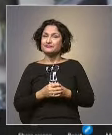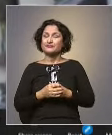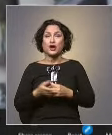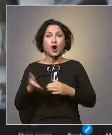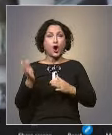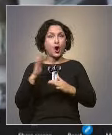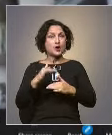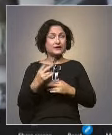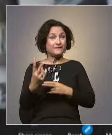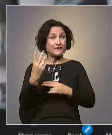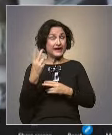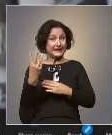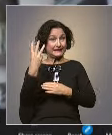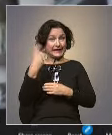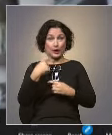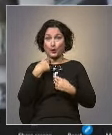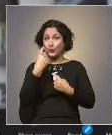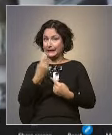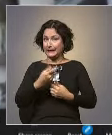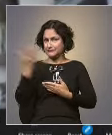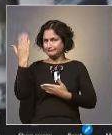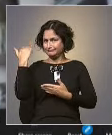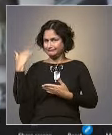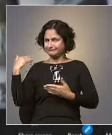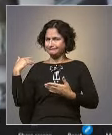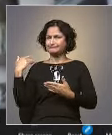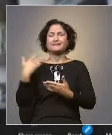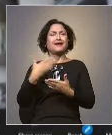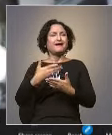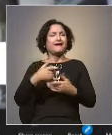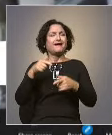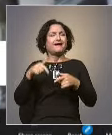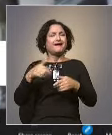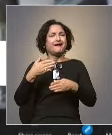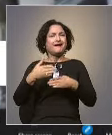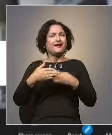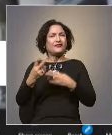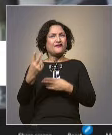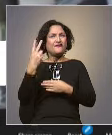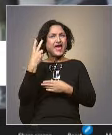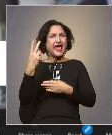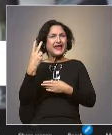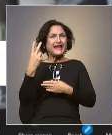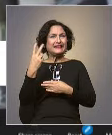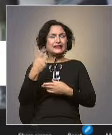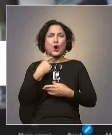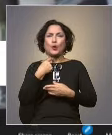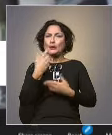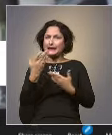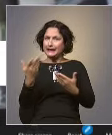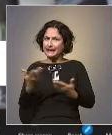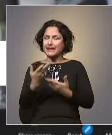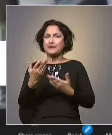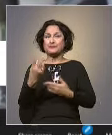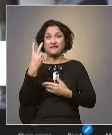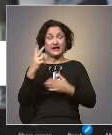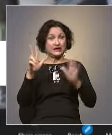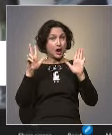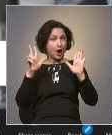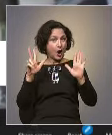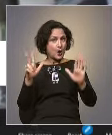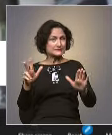Още през 2003-та първите български деца са посетили лагера, който съществува от 2000-та година. А от 2008